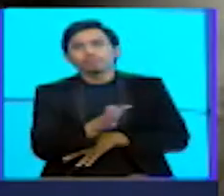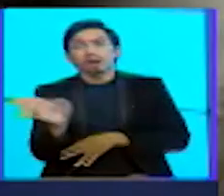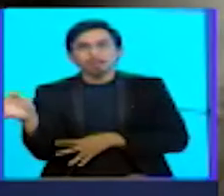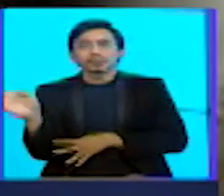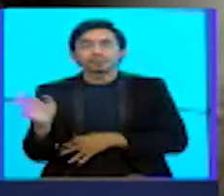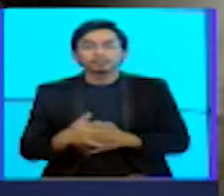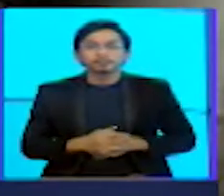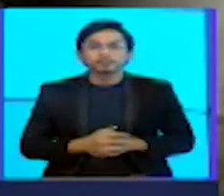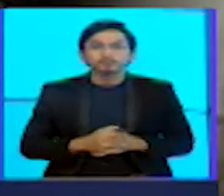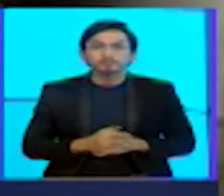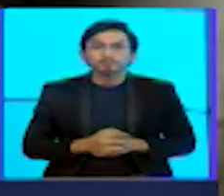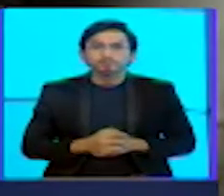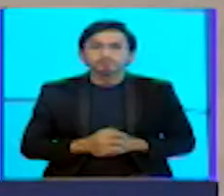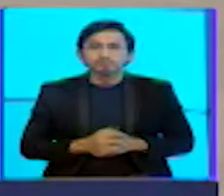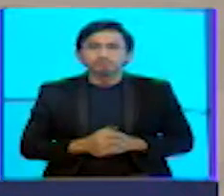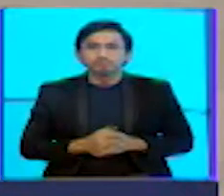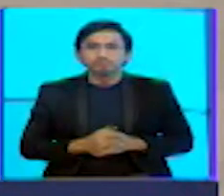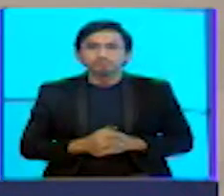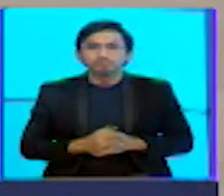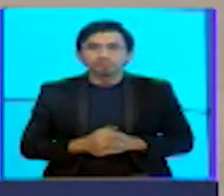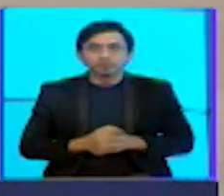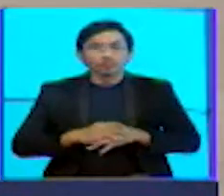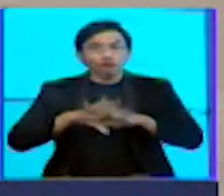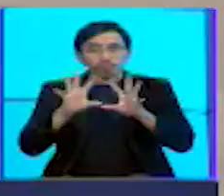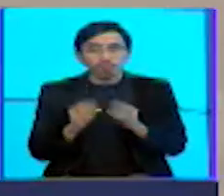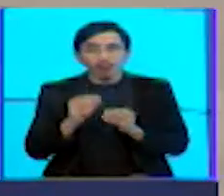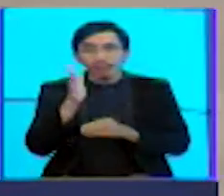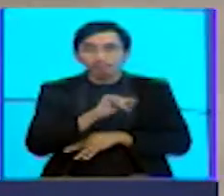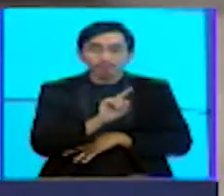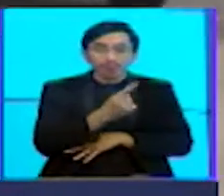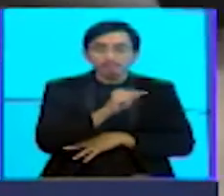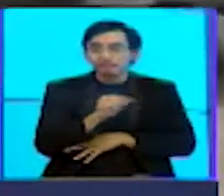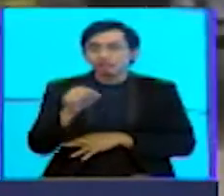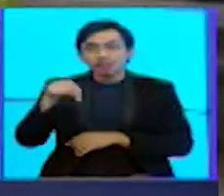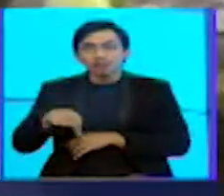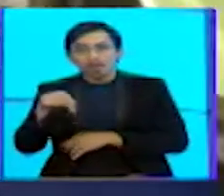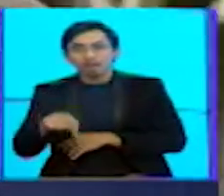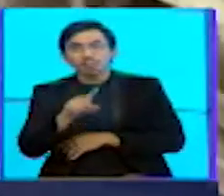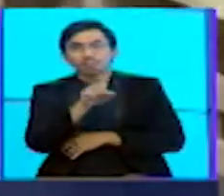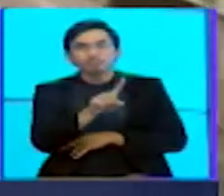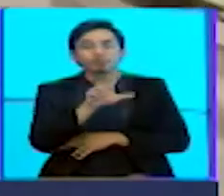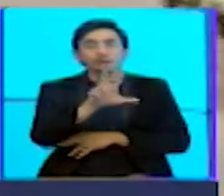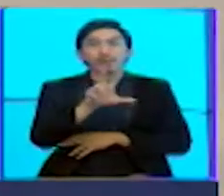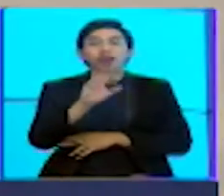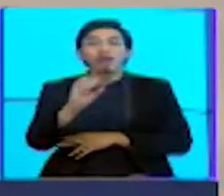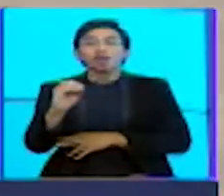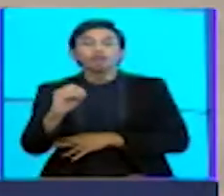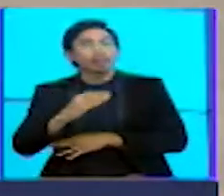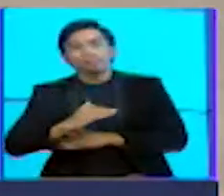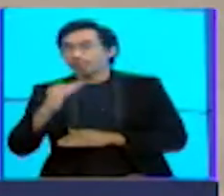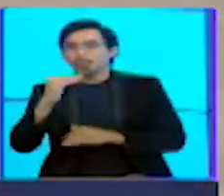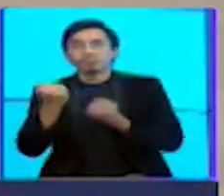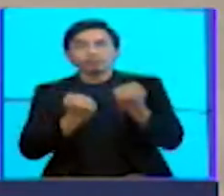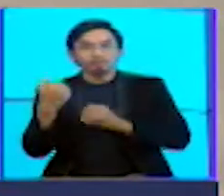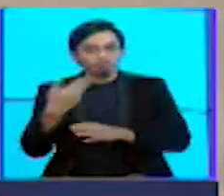Jakarta. Dan bila ditotal dari hari pertama, setidaknya ada 1.800 lebih kendaraan yang diputar balikan ke arah Jakarta khusus